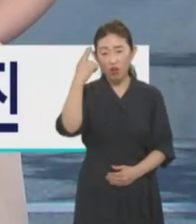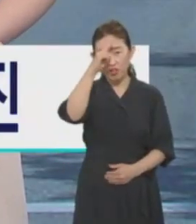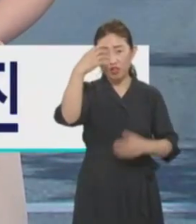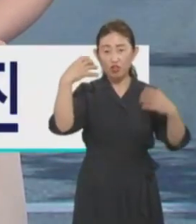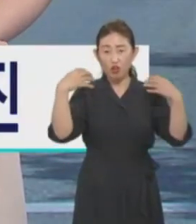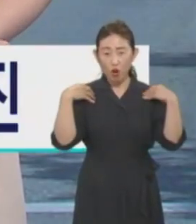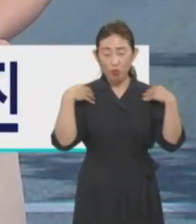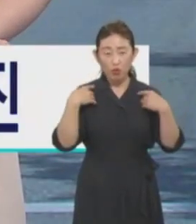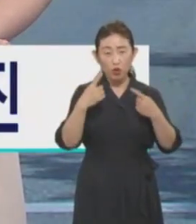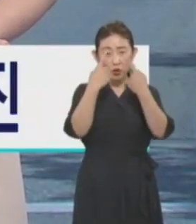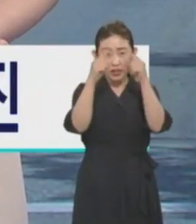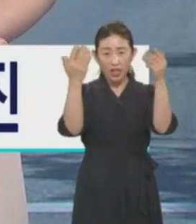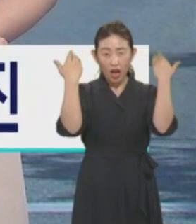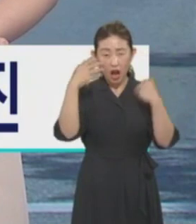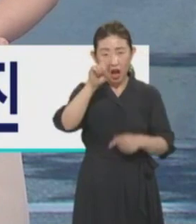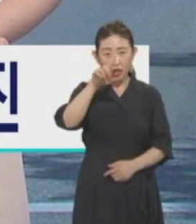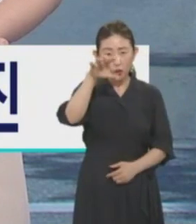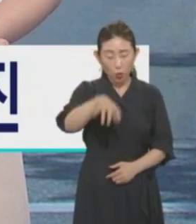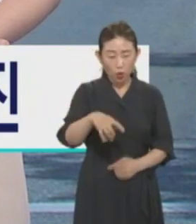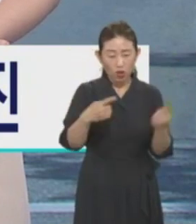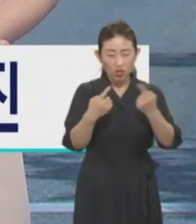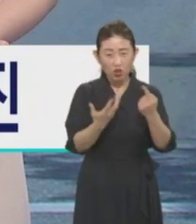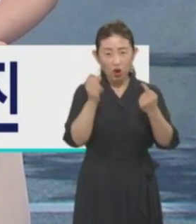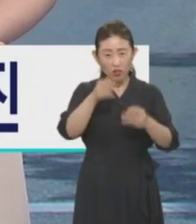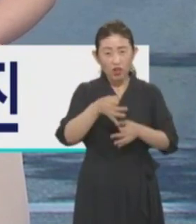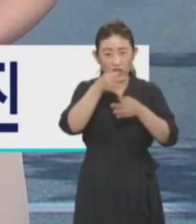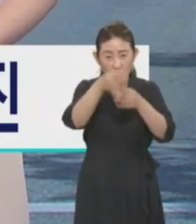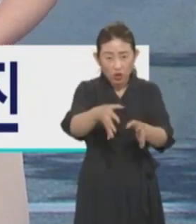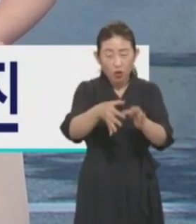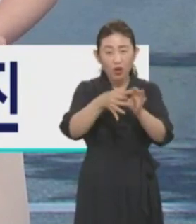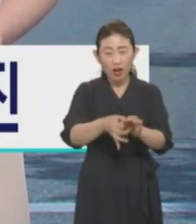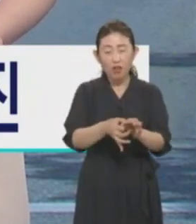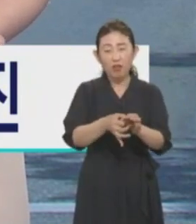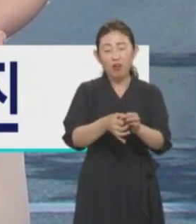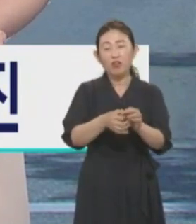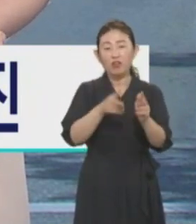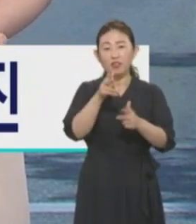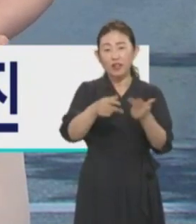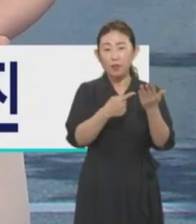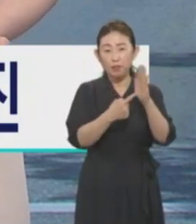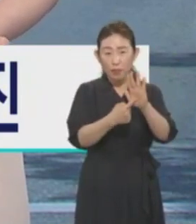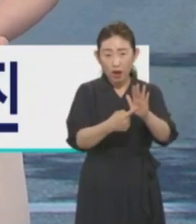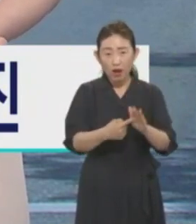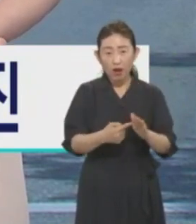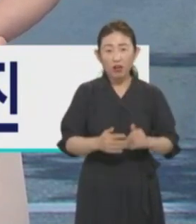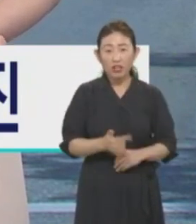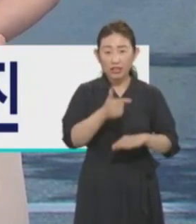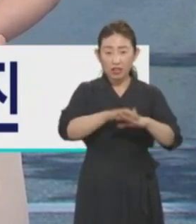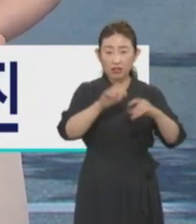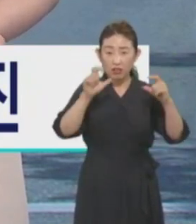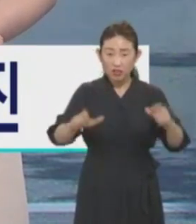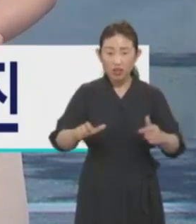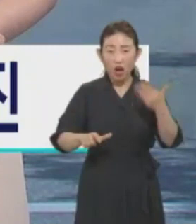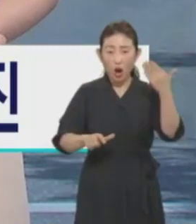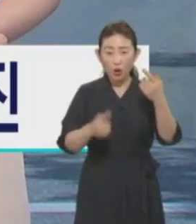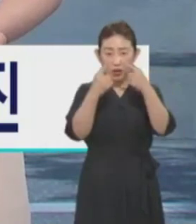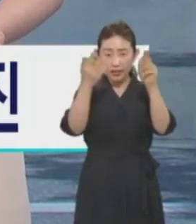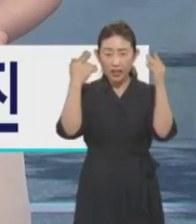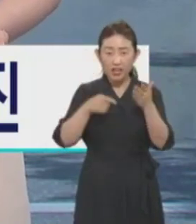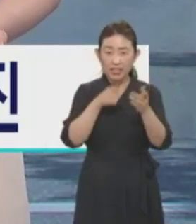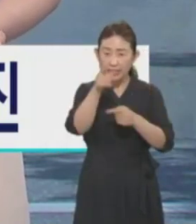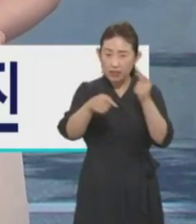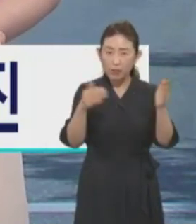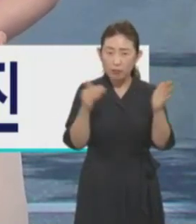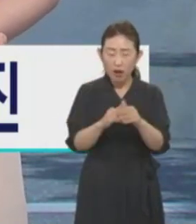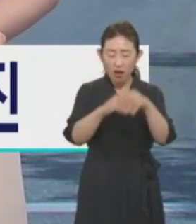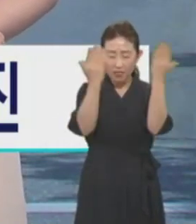어제 정부의 글로컬 대학 30 사업 예비 지정 후폭풍이 거세지고 있습니다. 충남대를 포함한 대전 지역 9개 대학 가운데